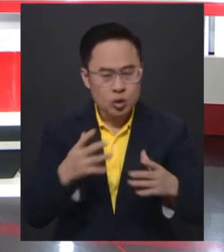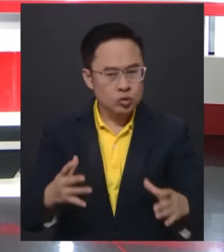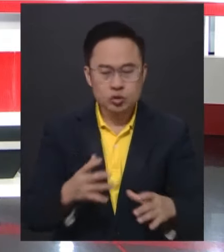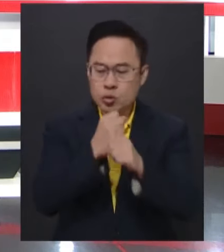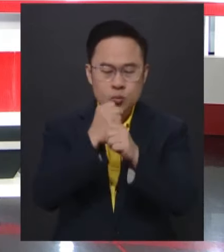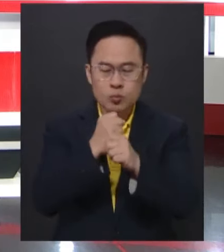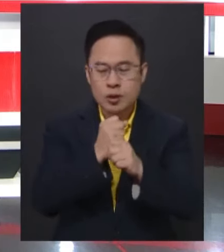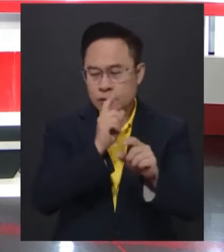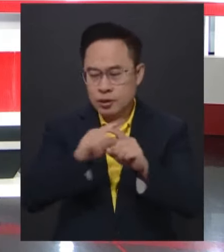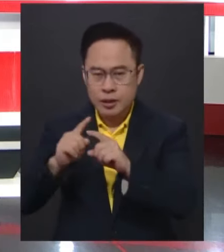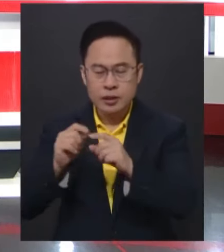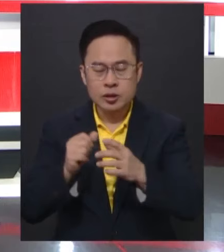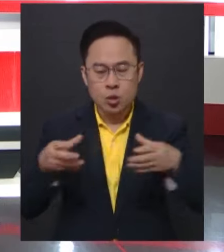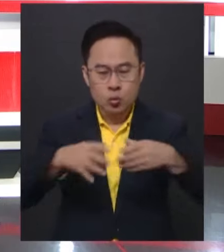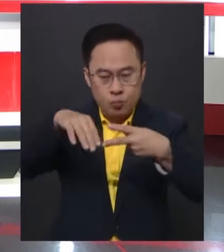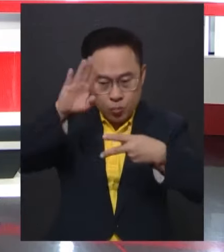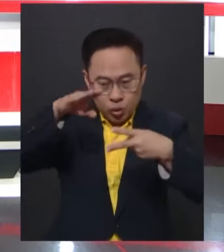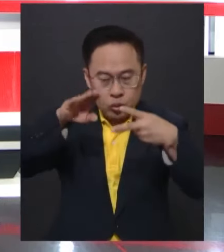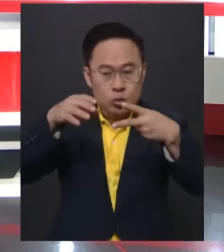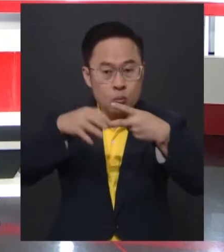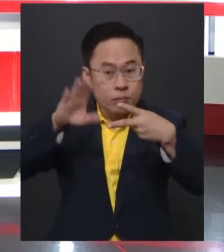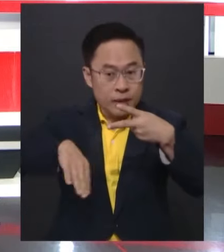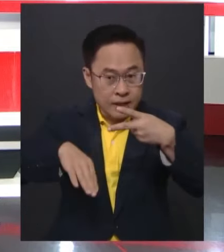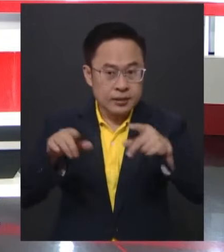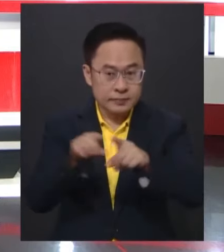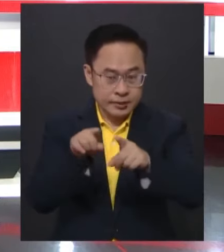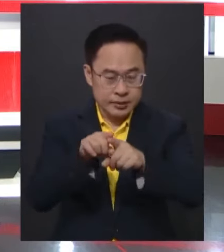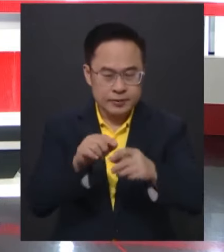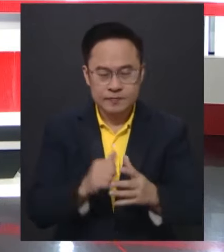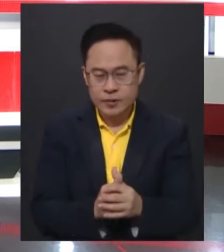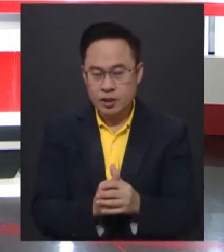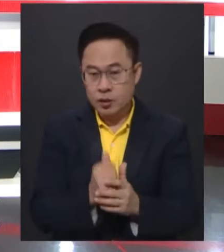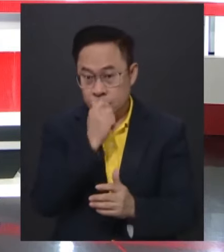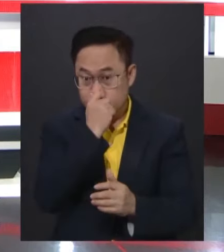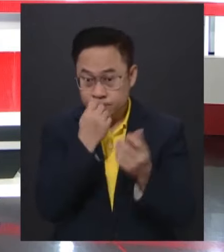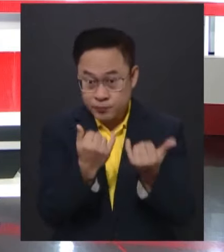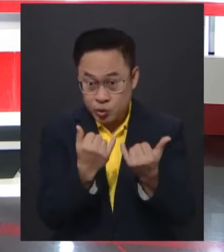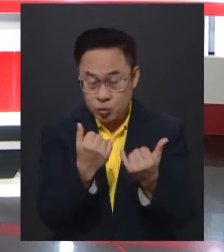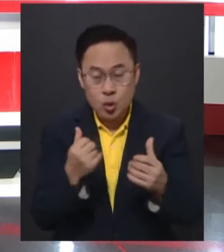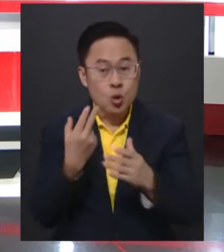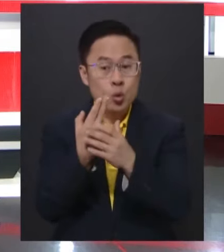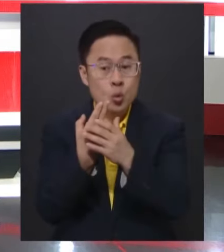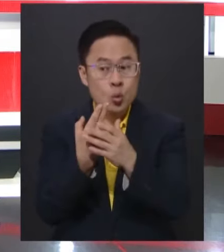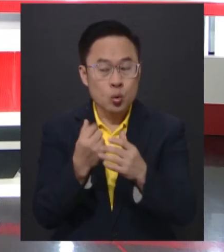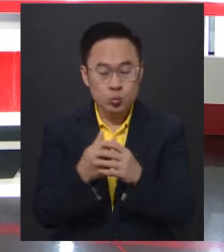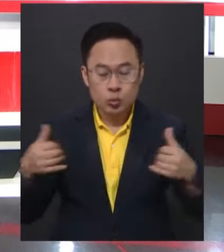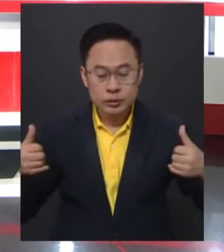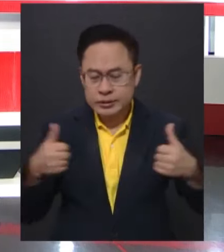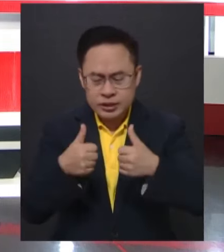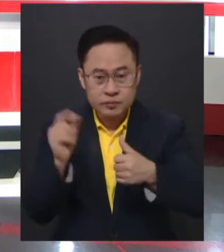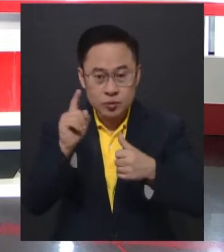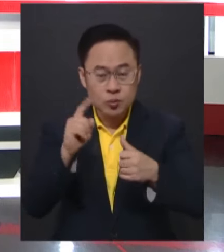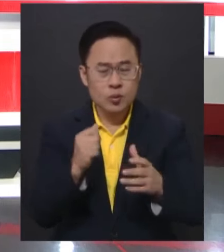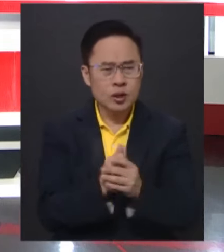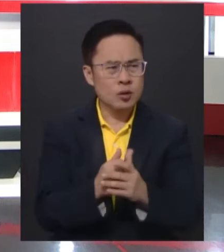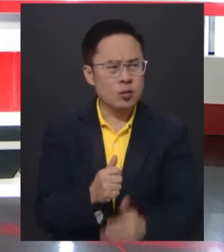ๆนะครับทั้งในแง่หัวตารางแล้วก็ท้ายตารางครับไปเริ่มที่ไฮไลท์ในเกมคู่บิ๊กแมชครับปรากฏว่าผลัดกันนำผลัดกันต